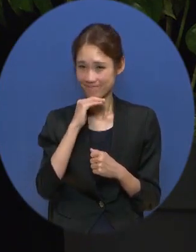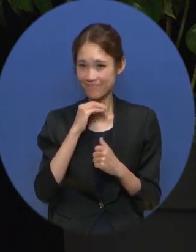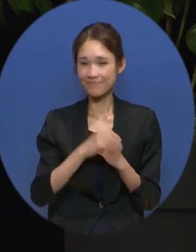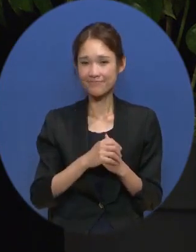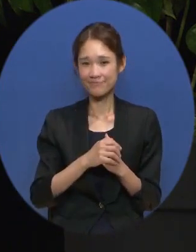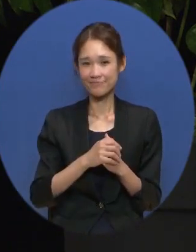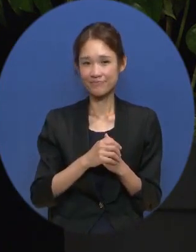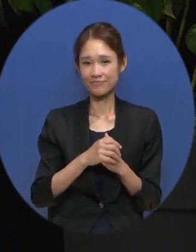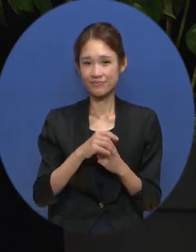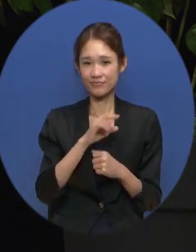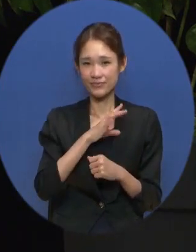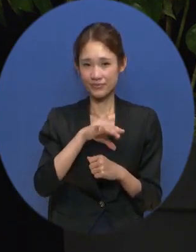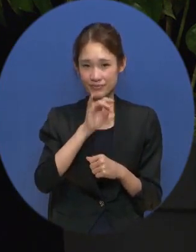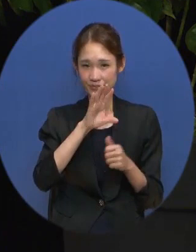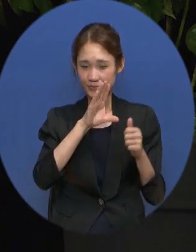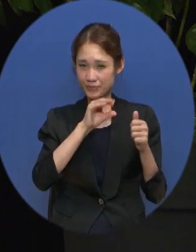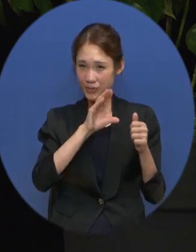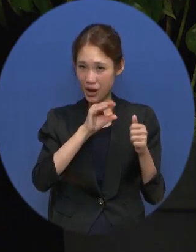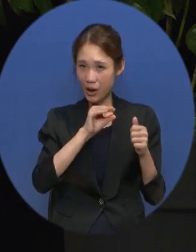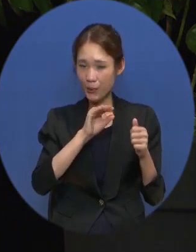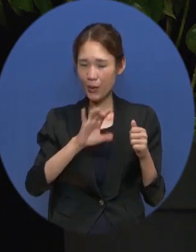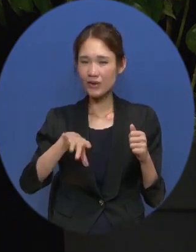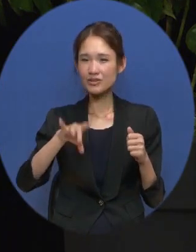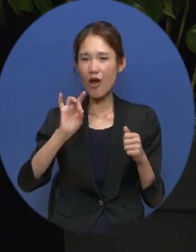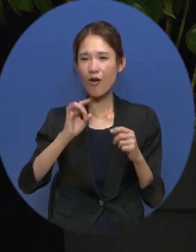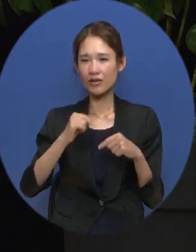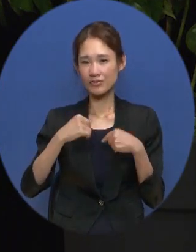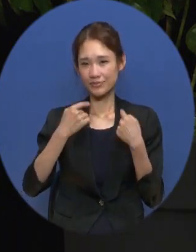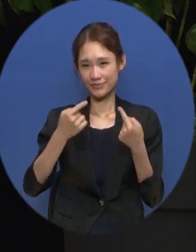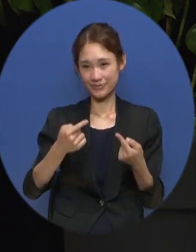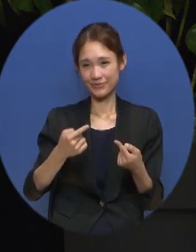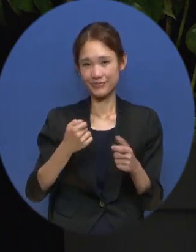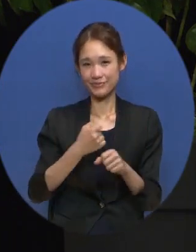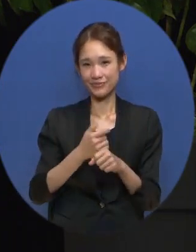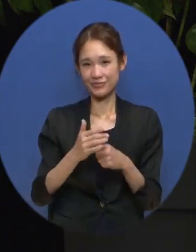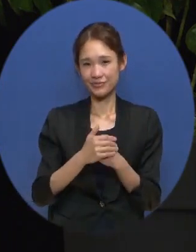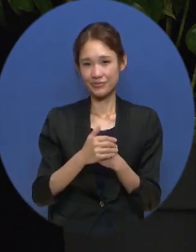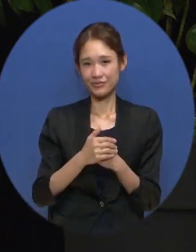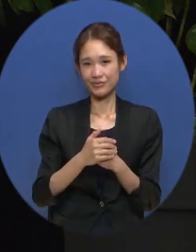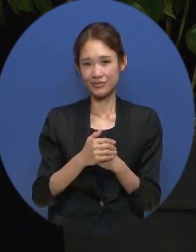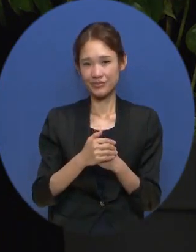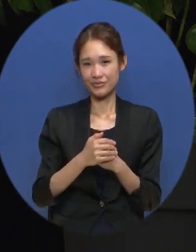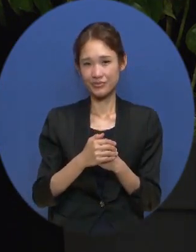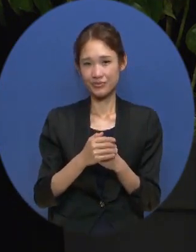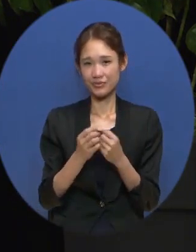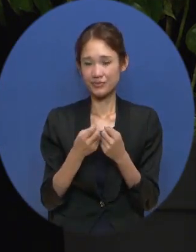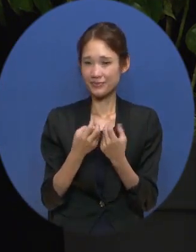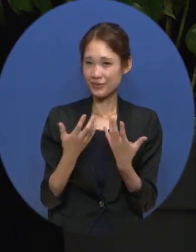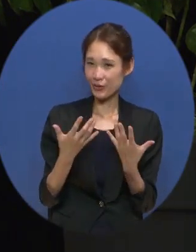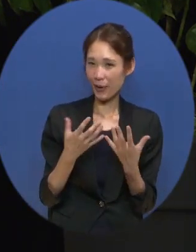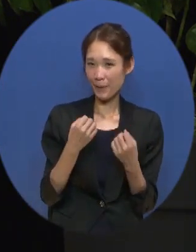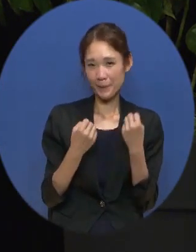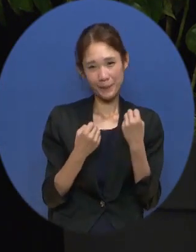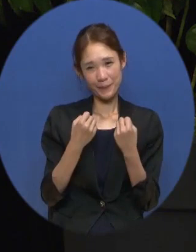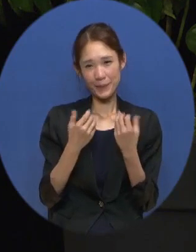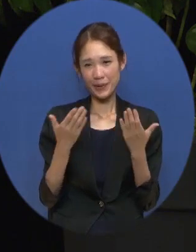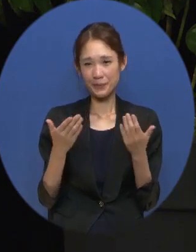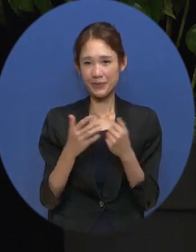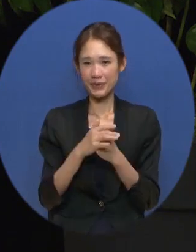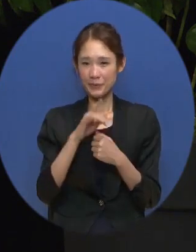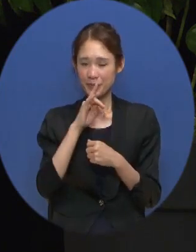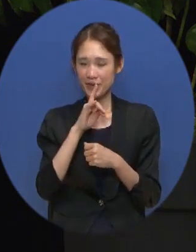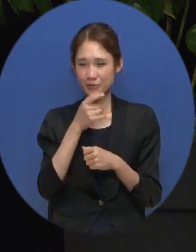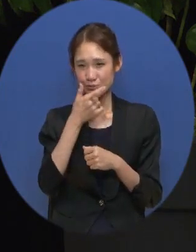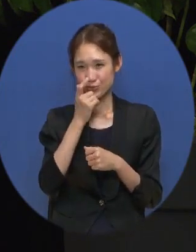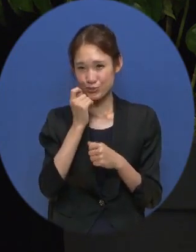있겠습니다. 그리고 처음에 제 방송이 처음이라 두서없이 이렇게 막 말도 잘 못한